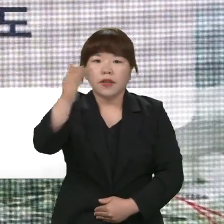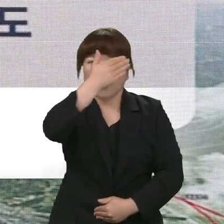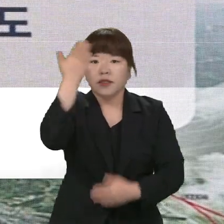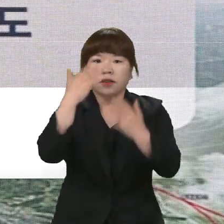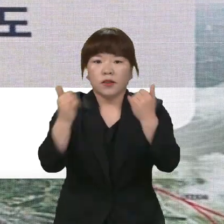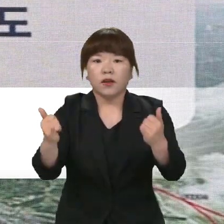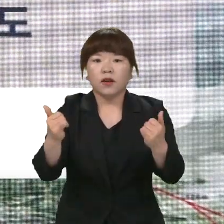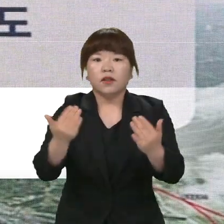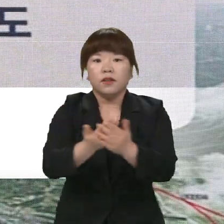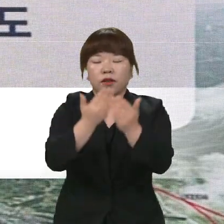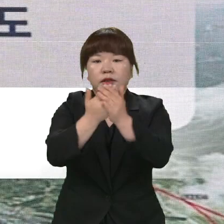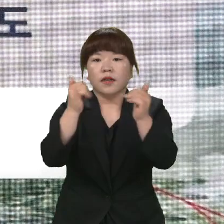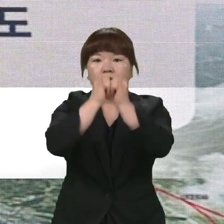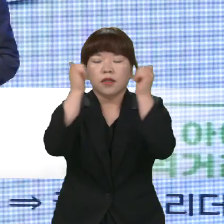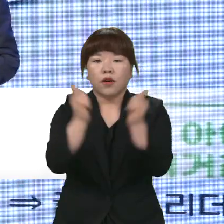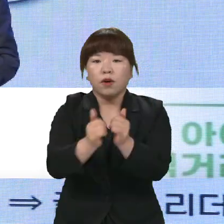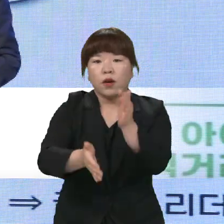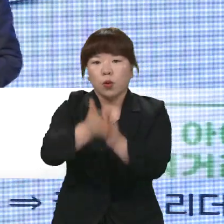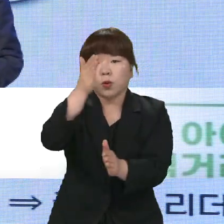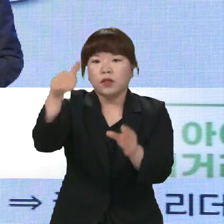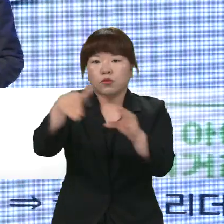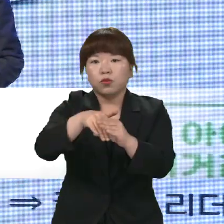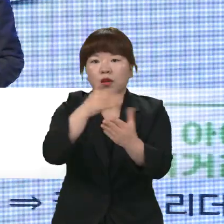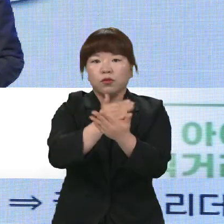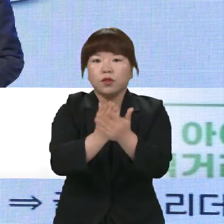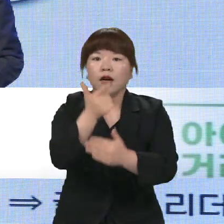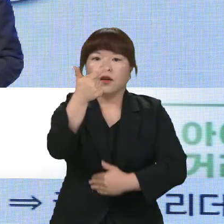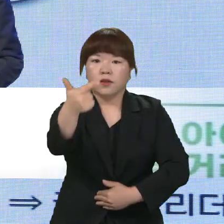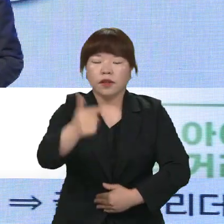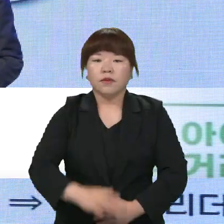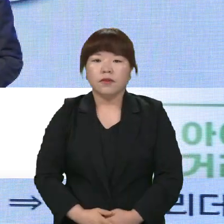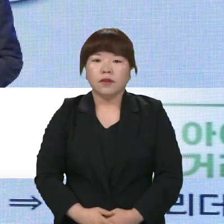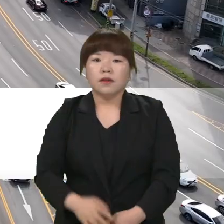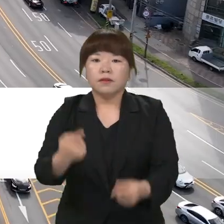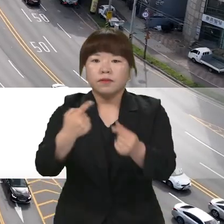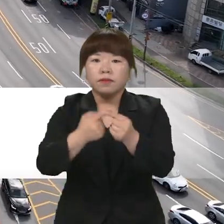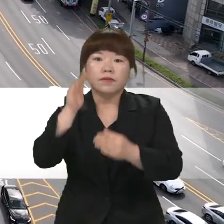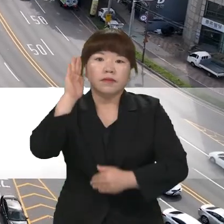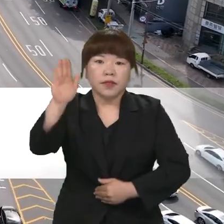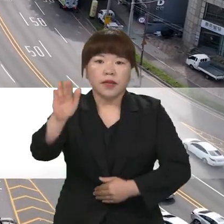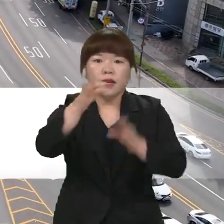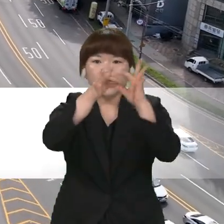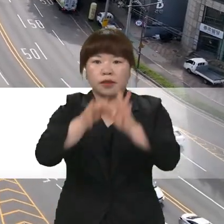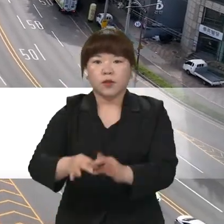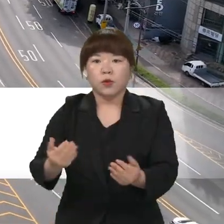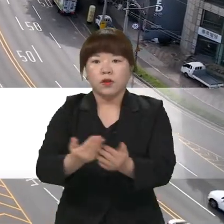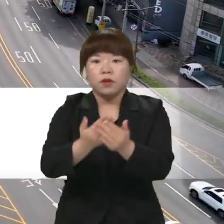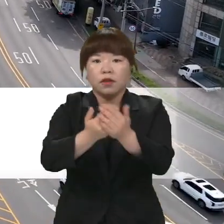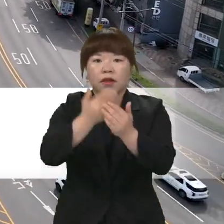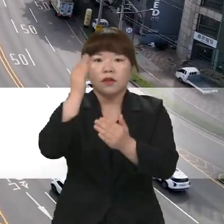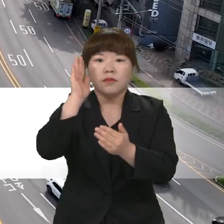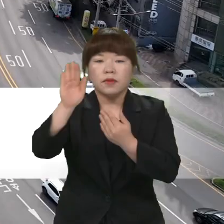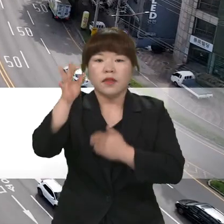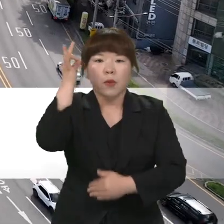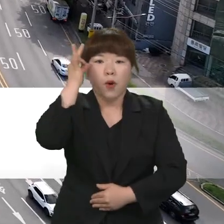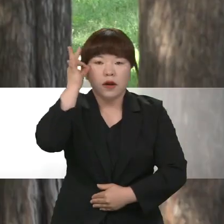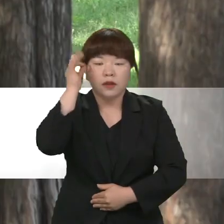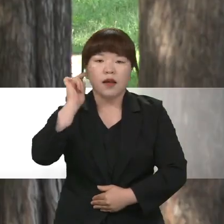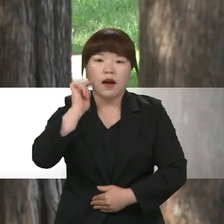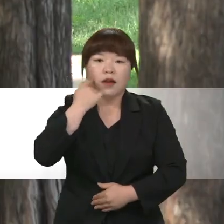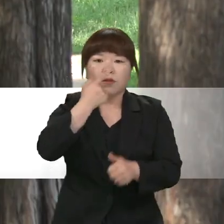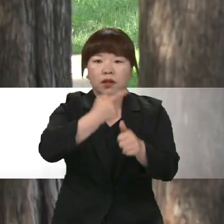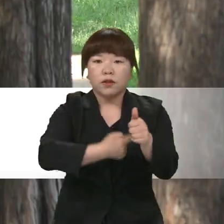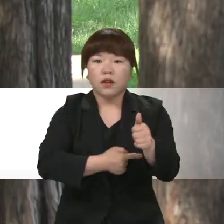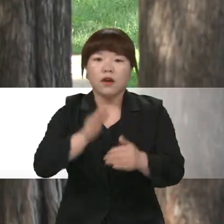성장 사회 도시 문화 6개 분야 입니다 미래 지속 성장하는 미래 포항 은 아름다운